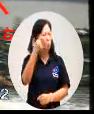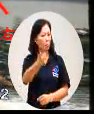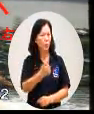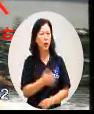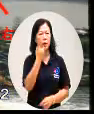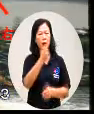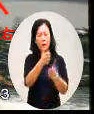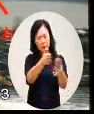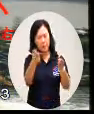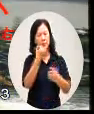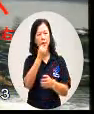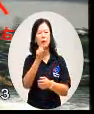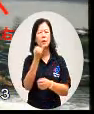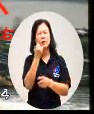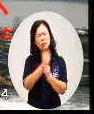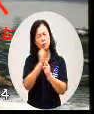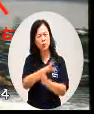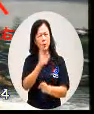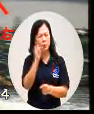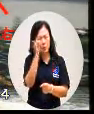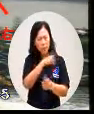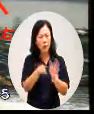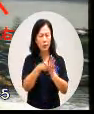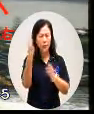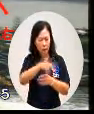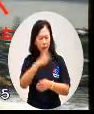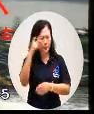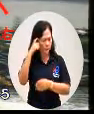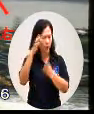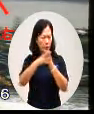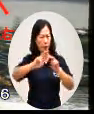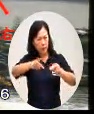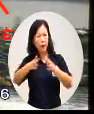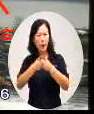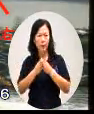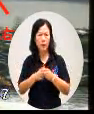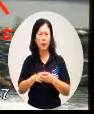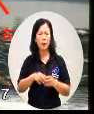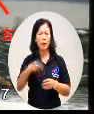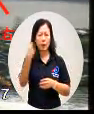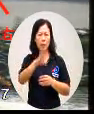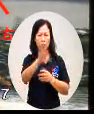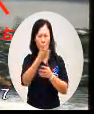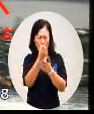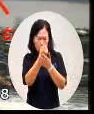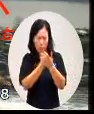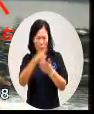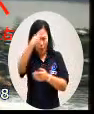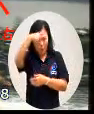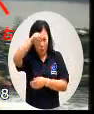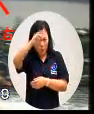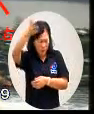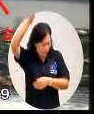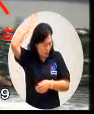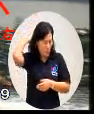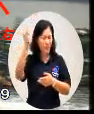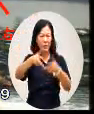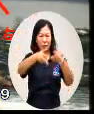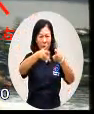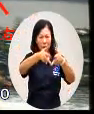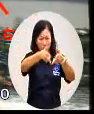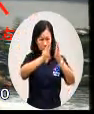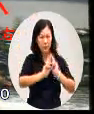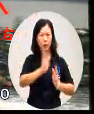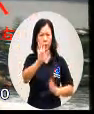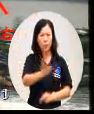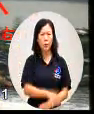真感谢你啊！但是做了无数时，我建议哦，这到现在还留着这个古古早哦，一个桥，怎么存这个？存这个？